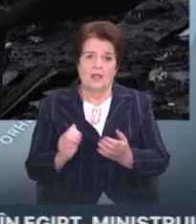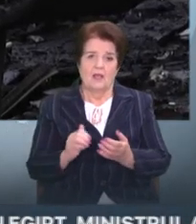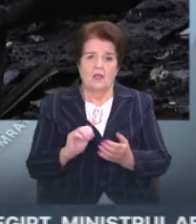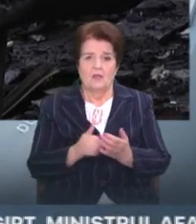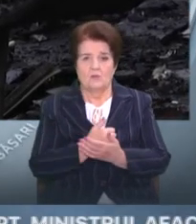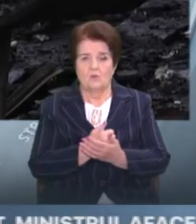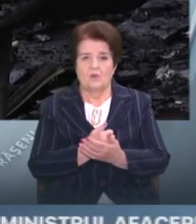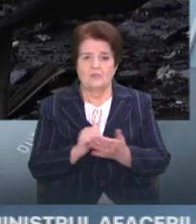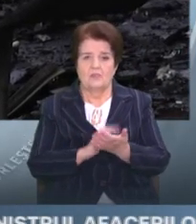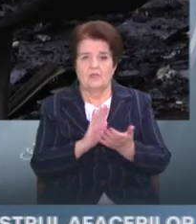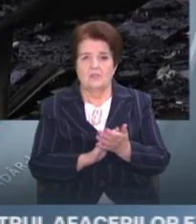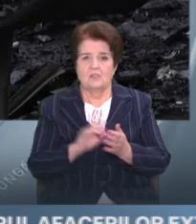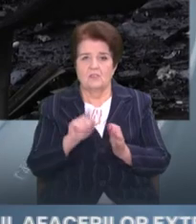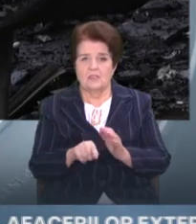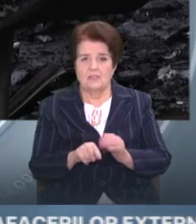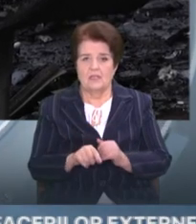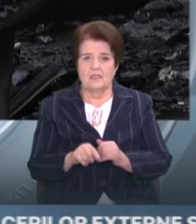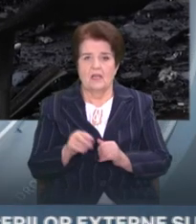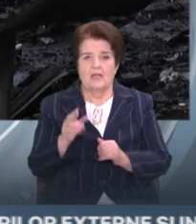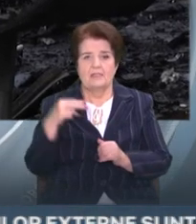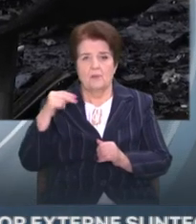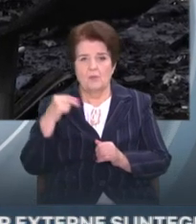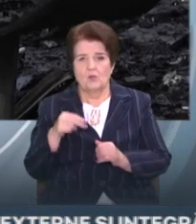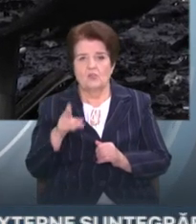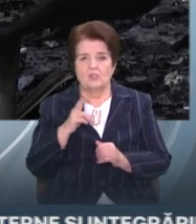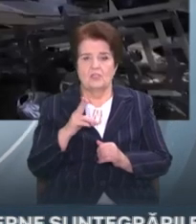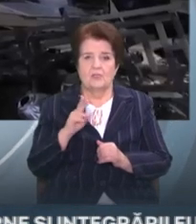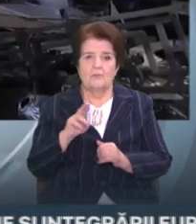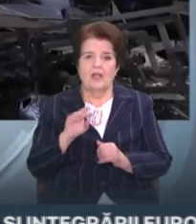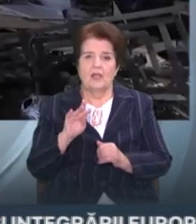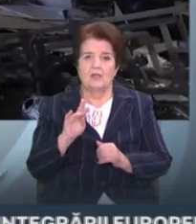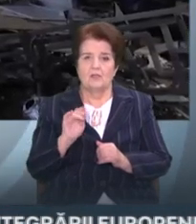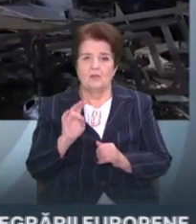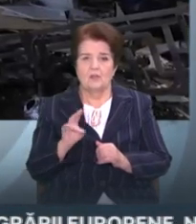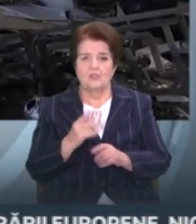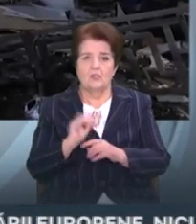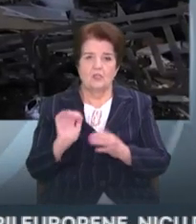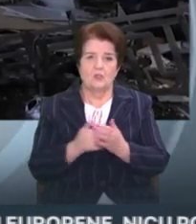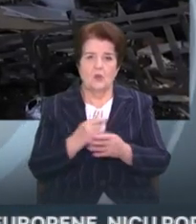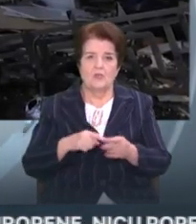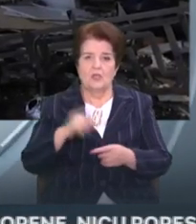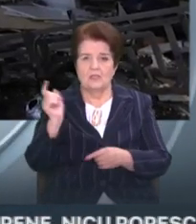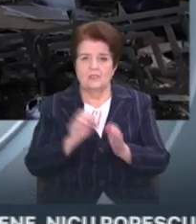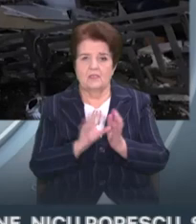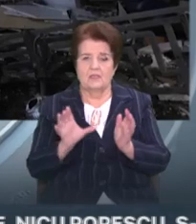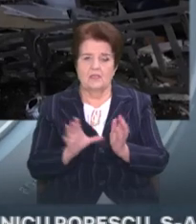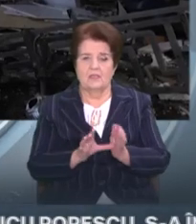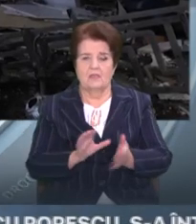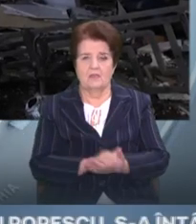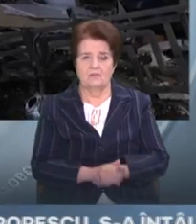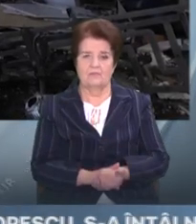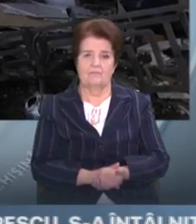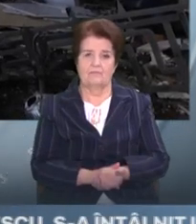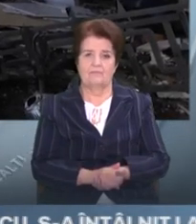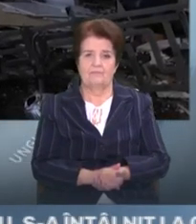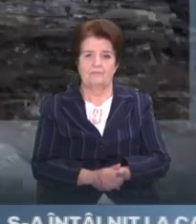în Zaporojie și Dnipro. În urma acestora, centrala nucleară din Zaporojie este din nou deconectată de la rețeaua electrică.